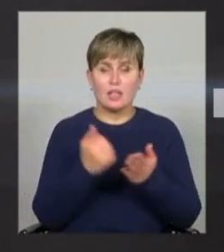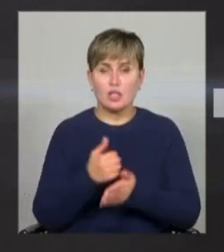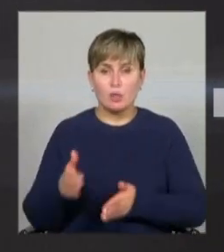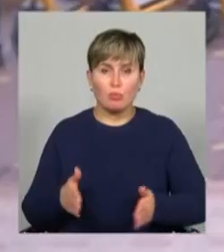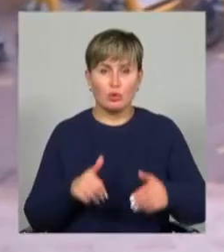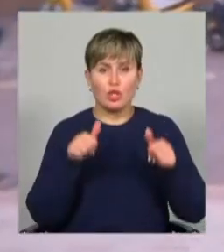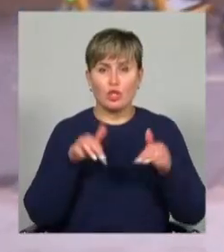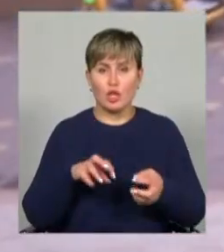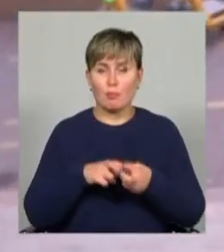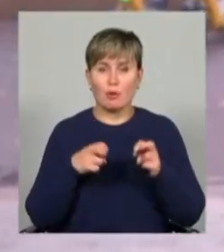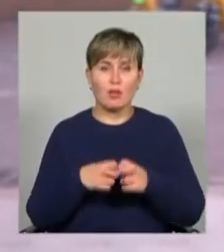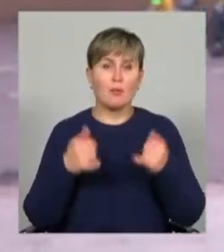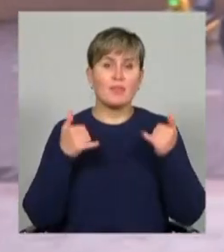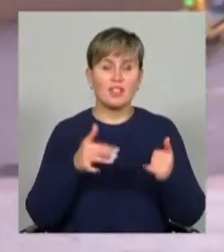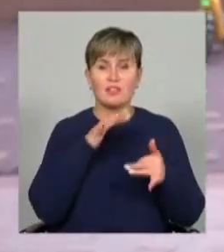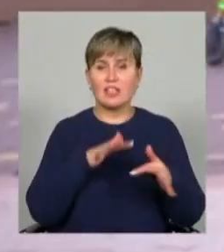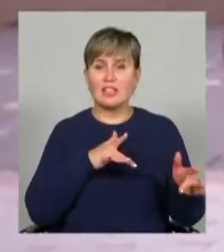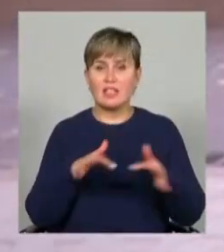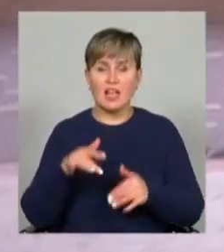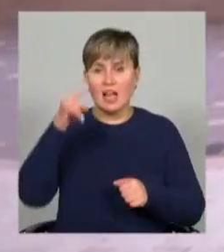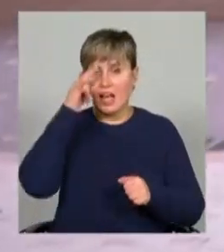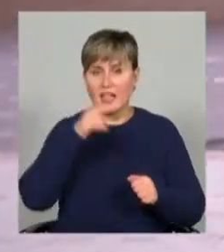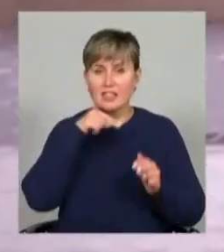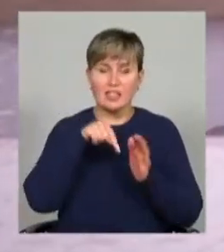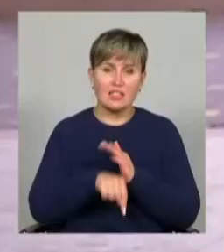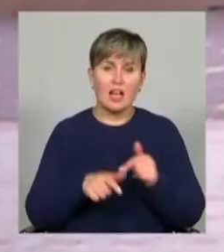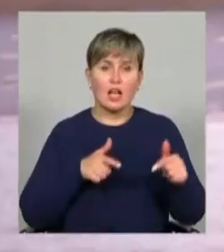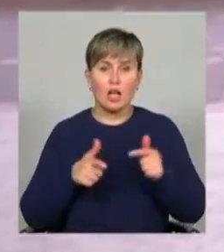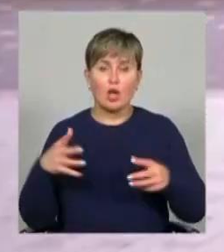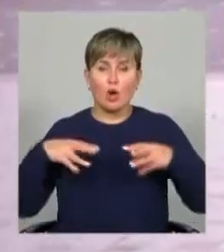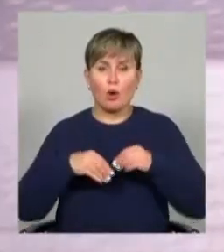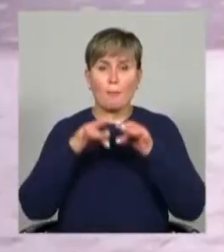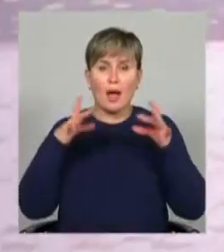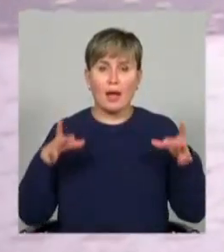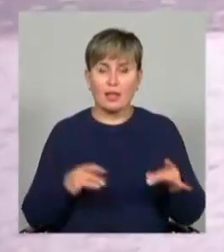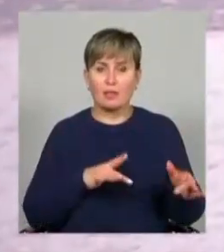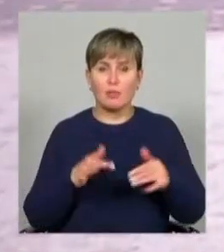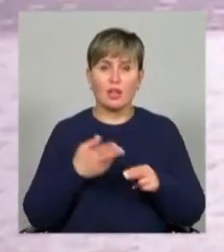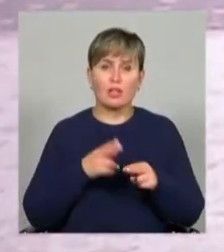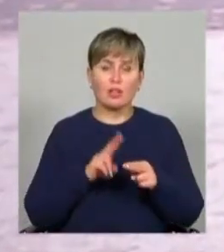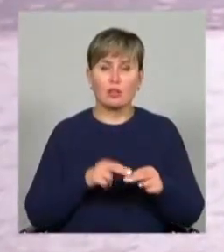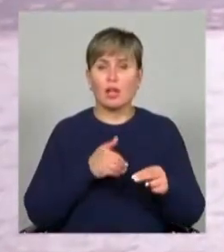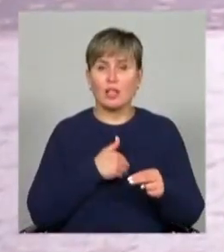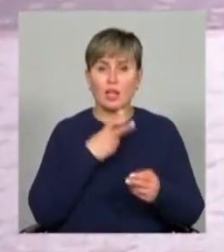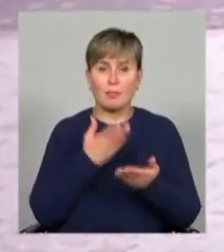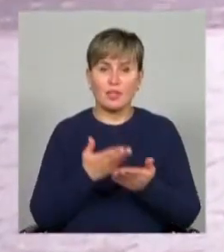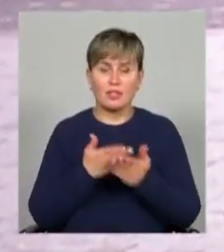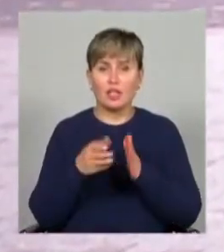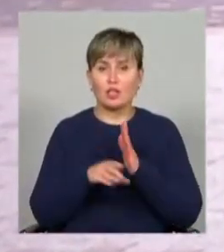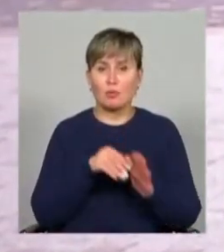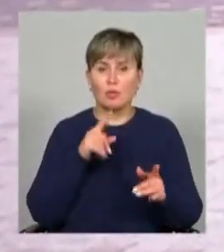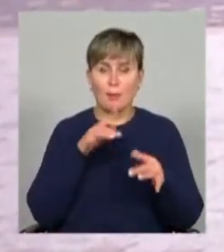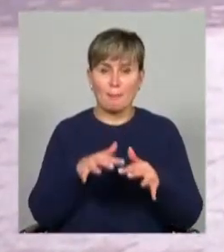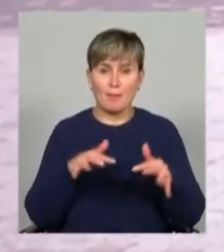решения проблем. В настоящее время деятели отечественной киноиндустрии готовят комплексный пакет мер, который они намерены представить депутатам